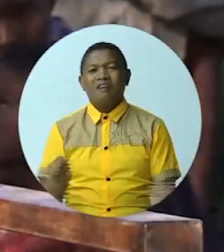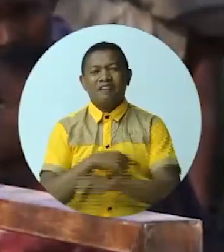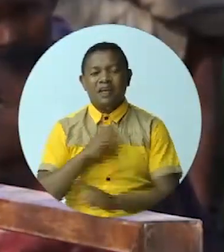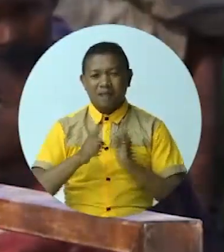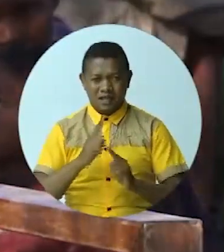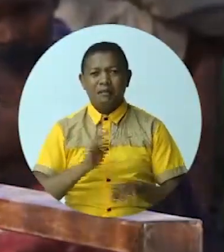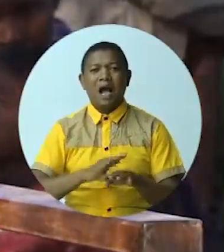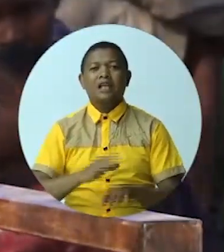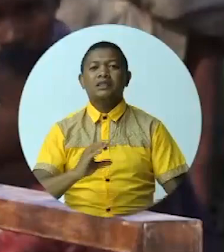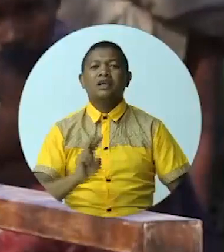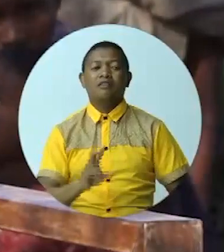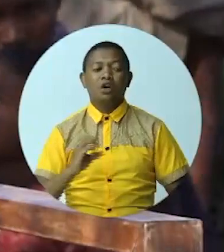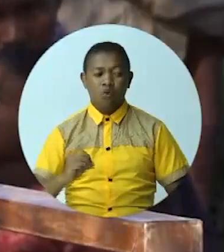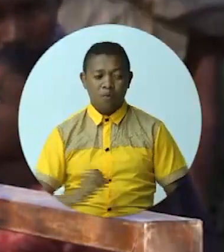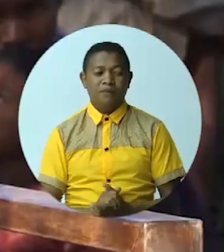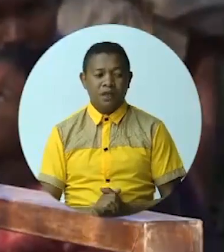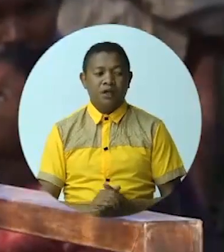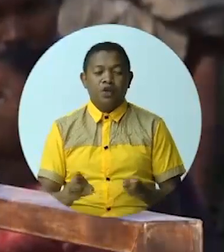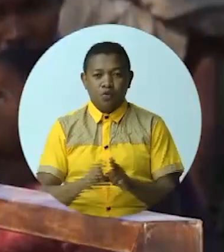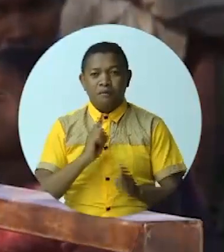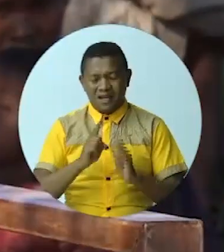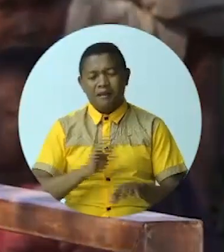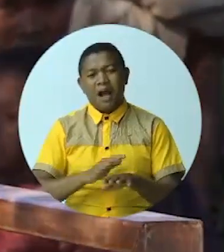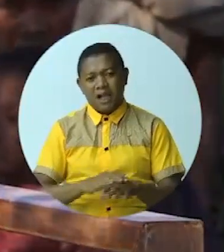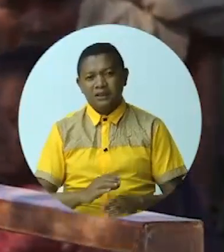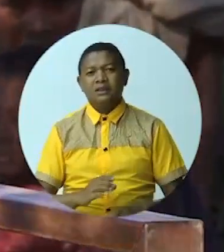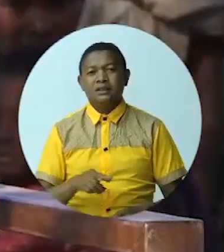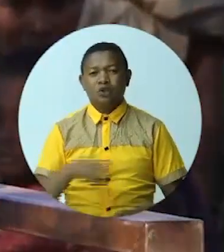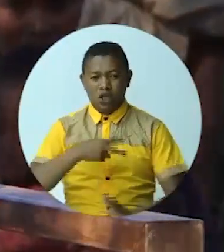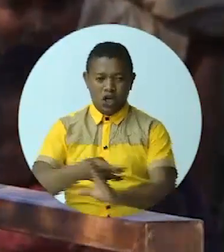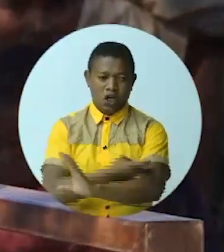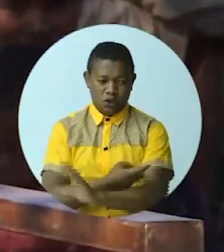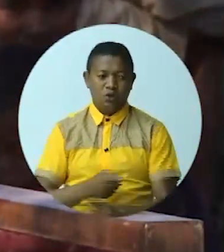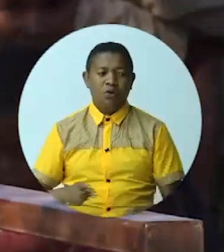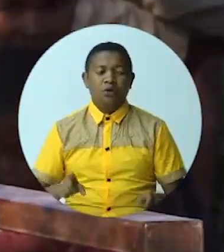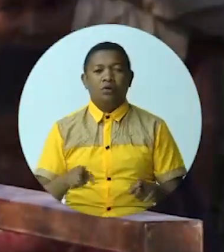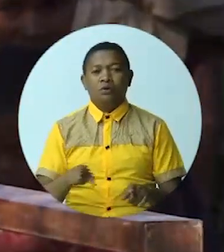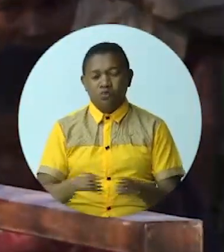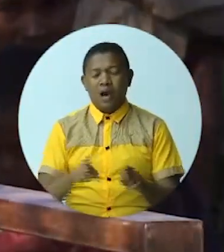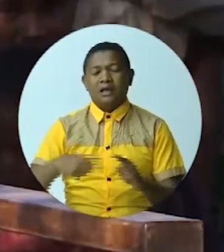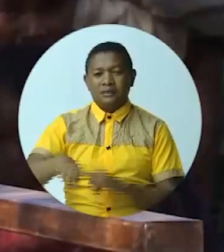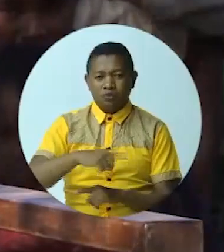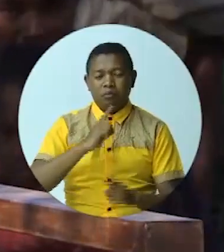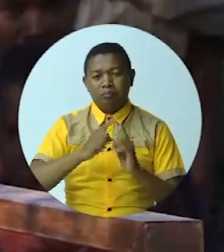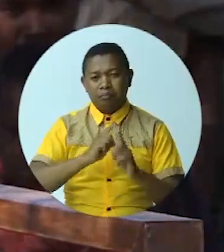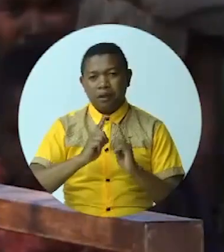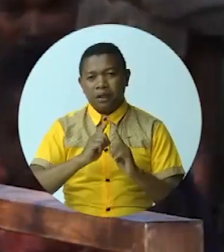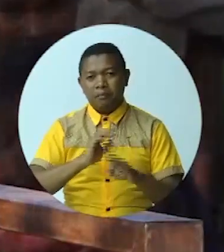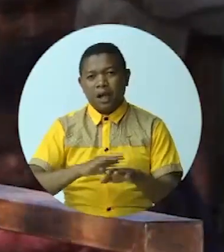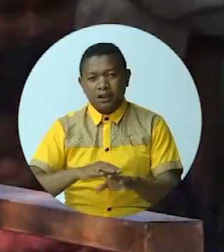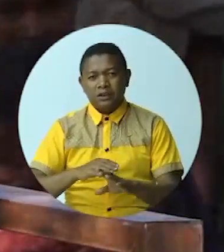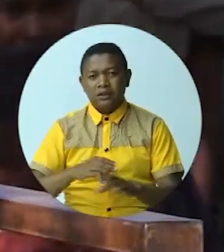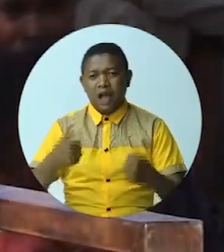CVO, mikasika ny coronavirus, ny fetrehan'ny Madagasikara izay ady amin'ny coronavirus izay sy ireo